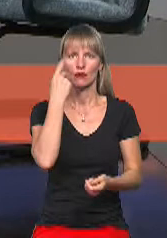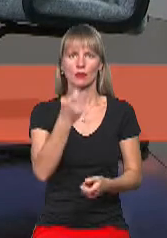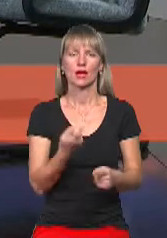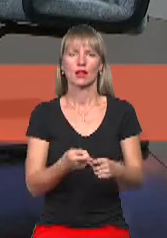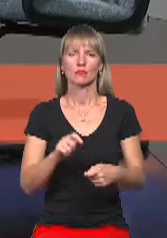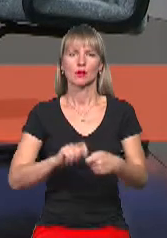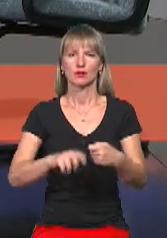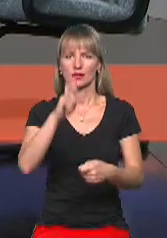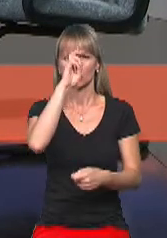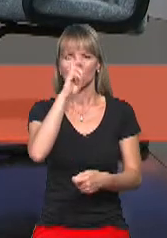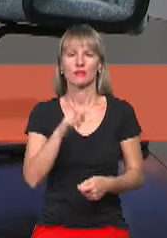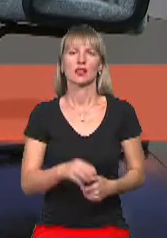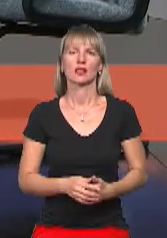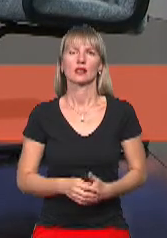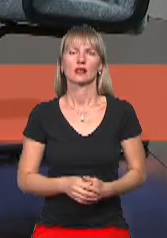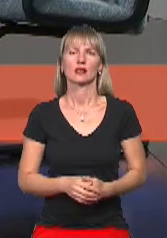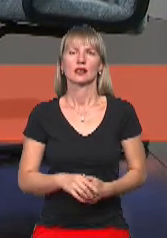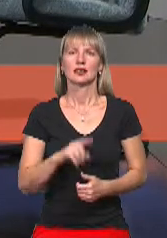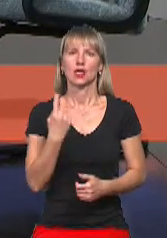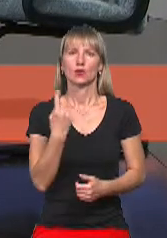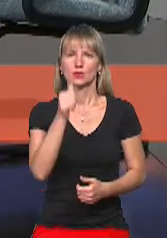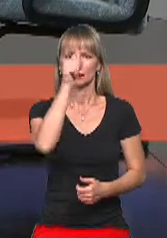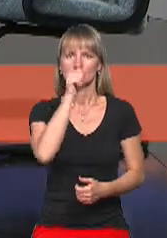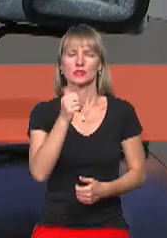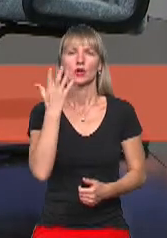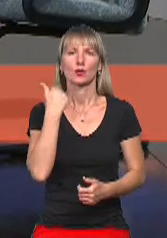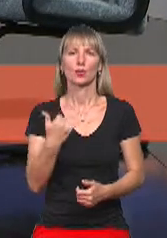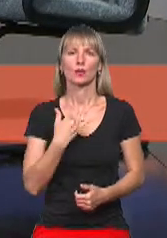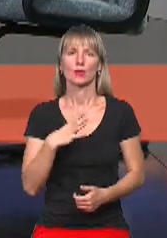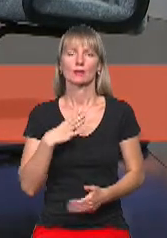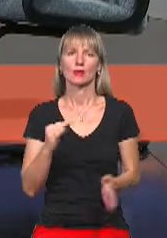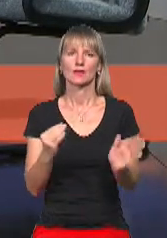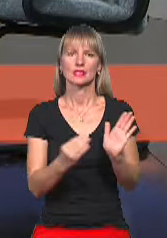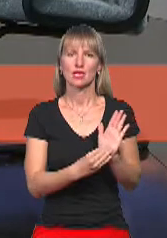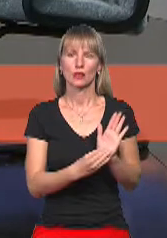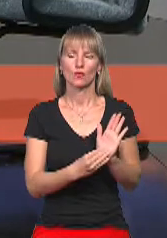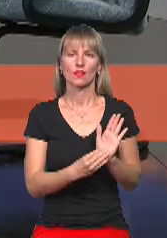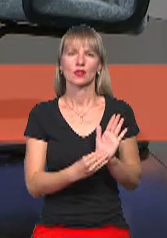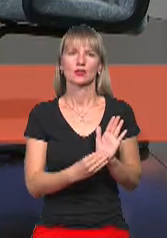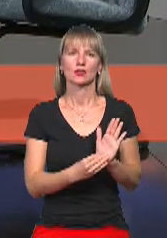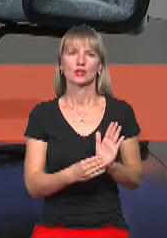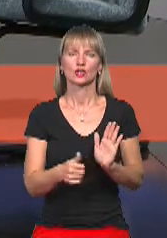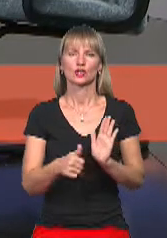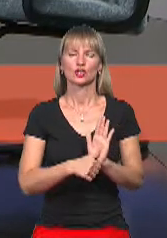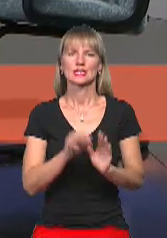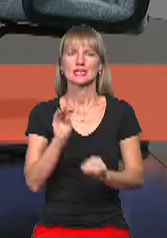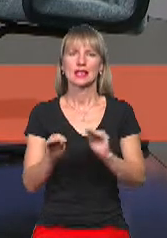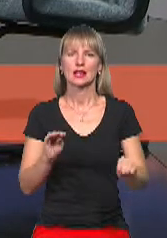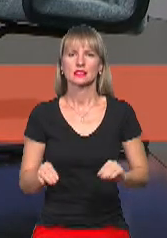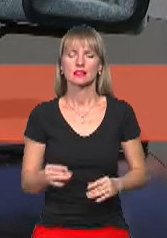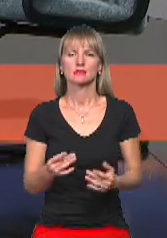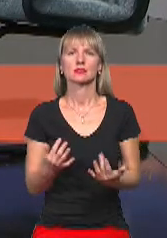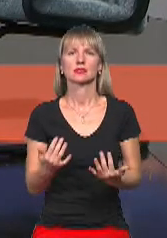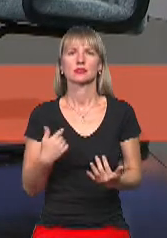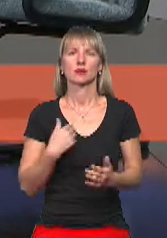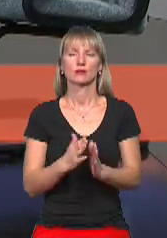моніторинг державний. Навіть за один місяць, коли у нас було встановлено тут по 6 станцій, здається, чи скільки,